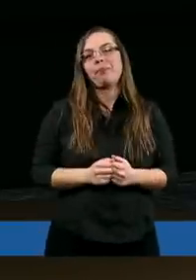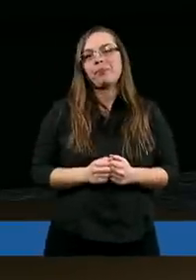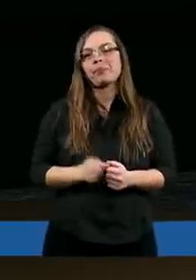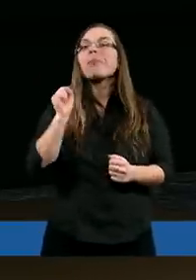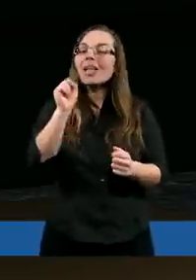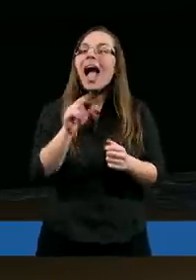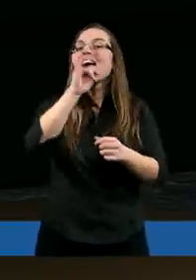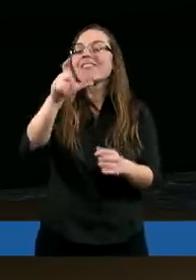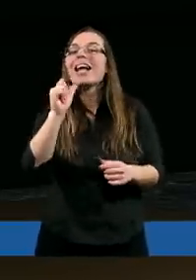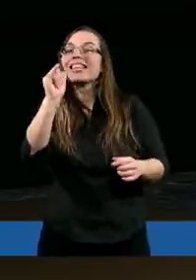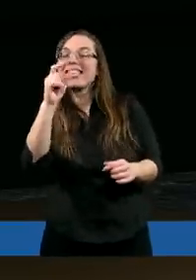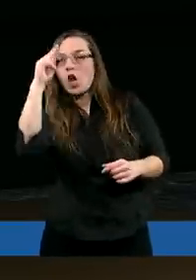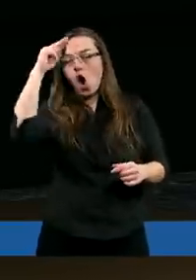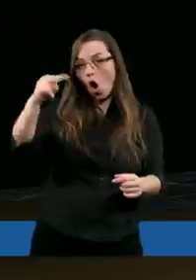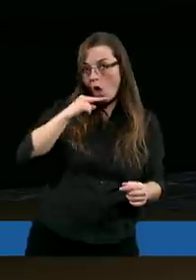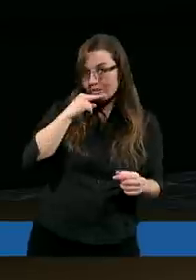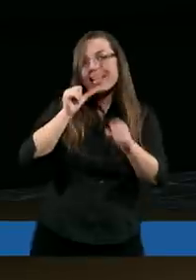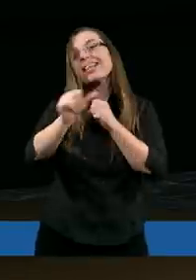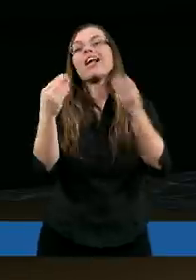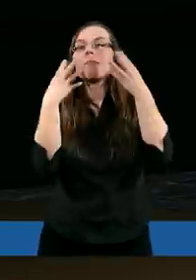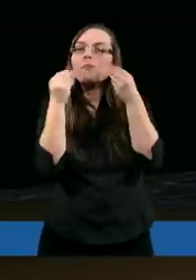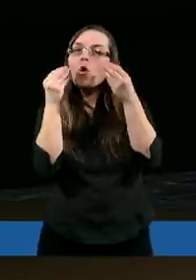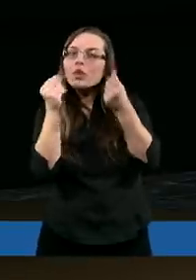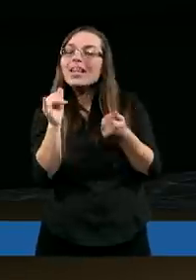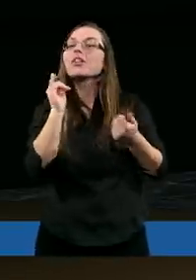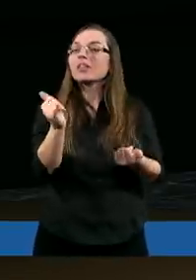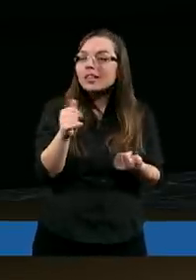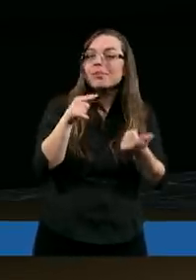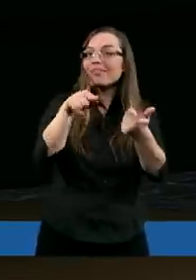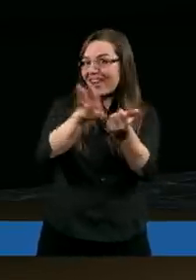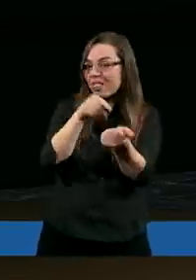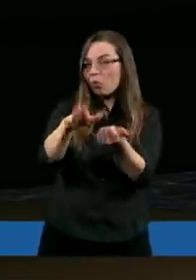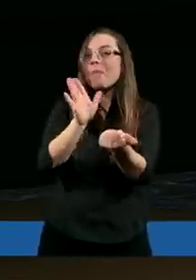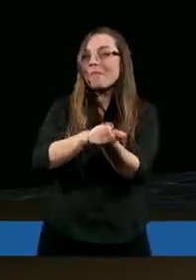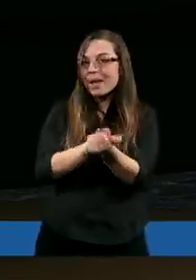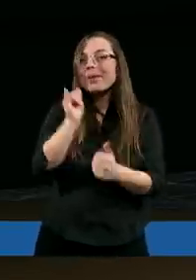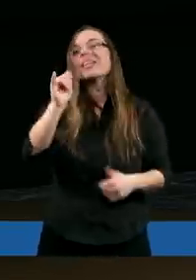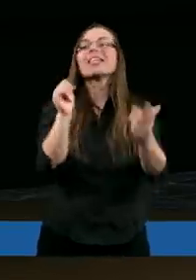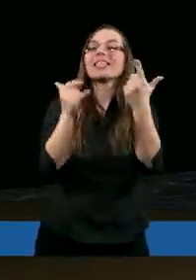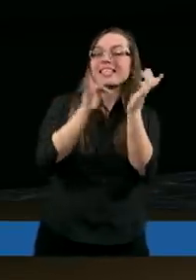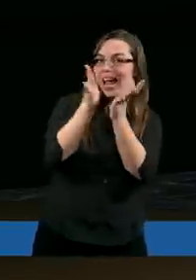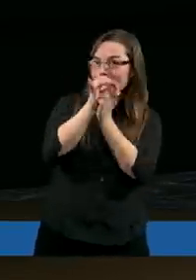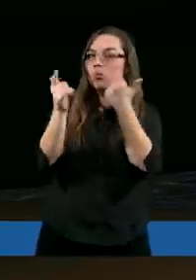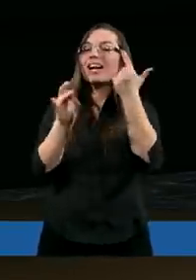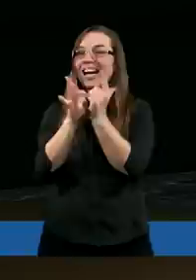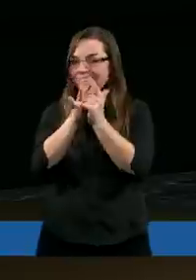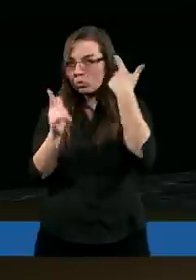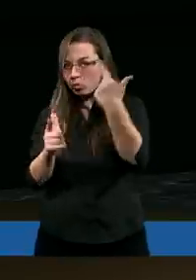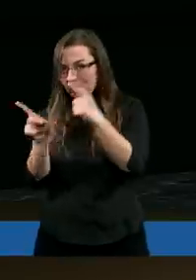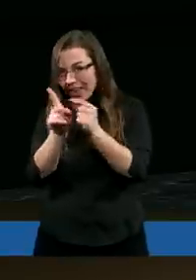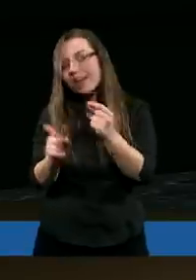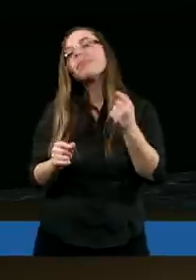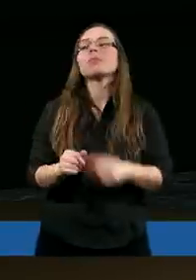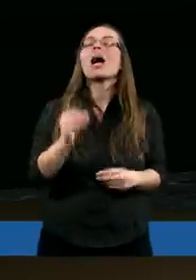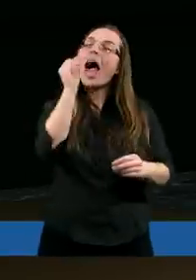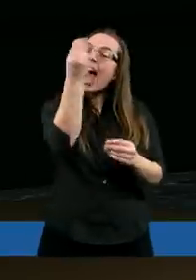A więc i Ojciec jest pocieszycielem według Biblii, i Jezus Chrystus. I Chrystus mówi, a teraz